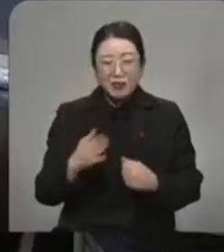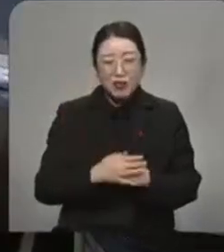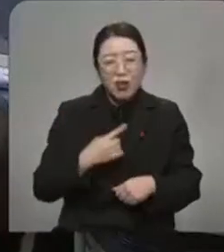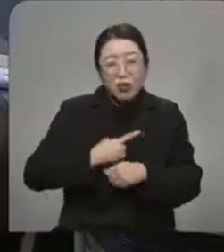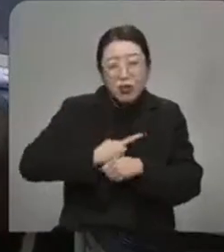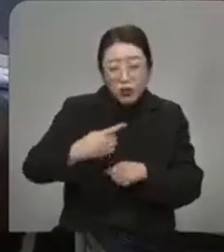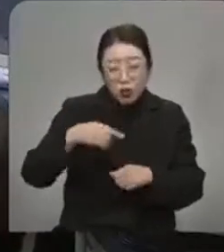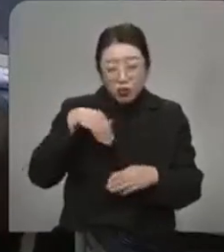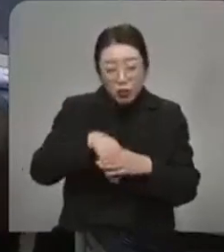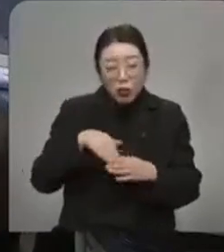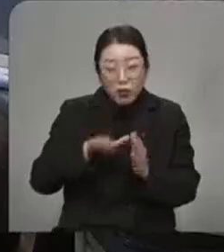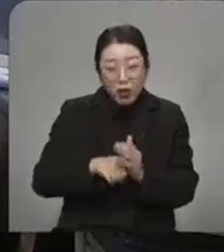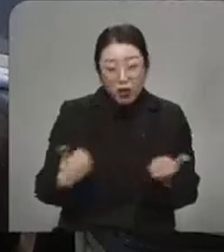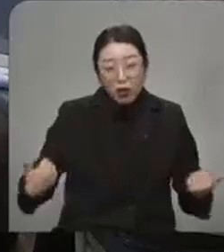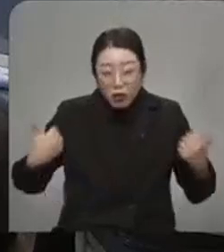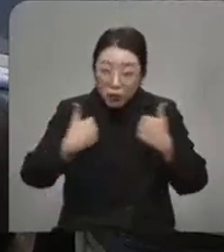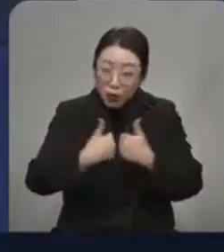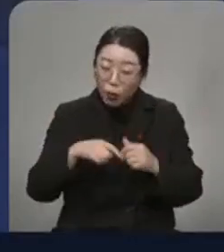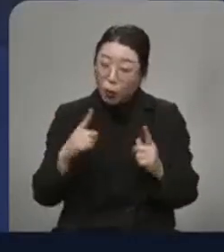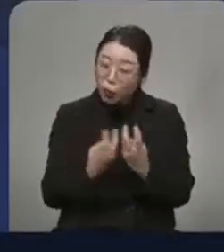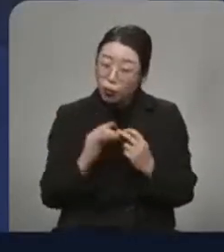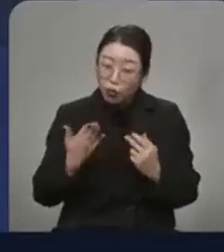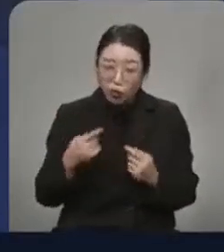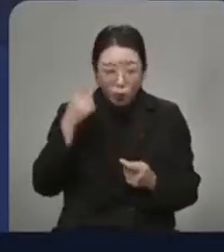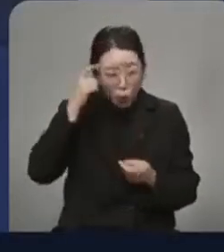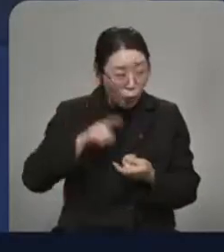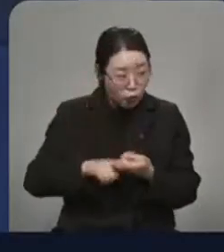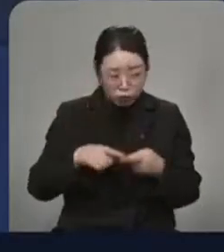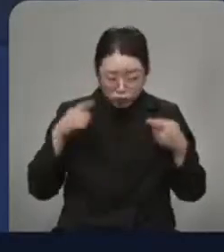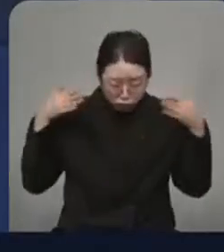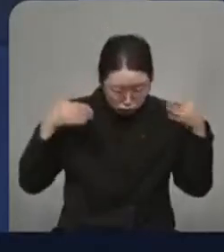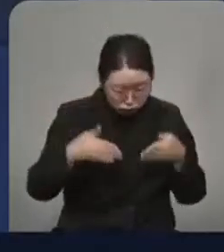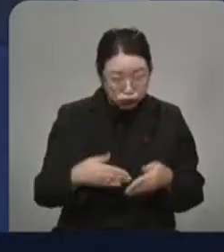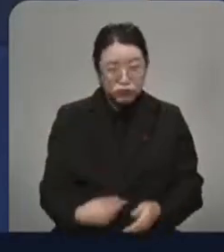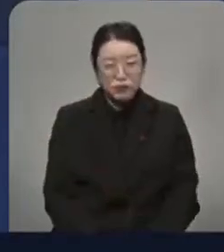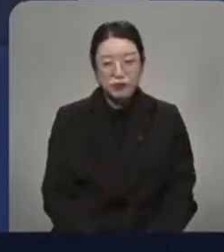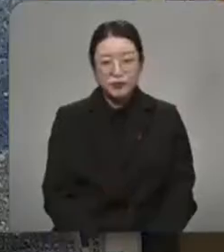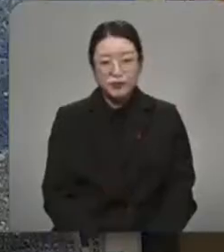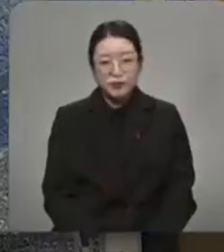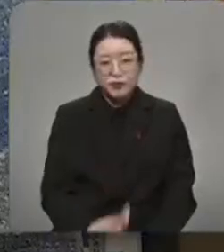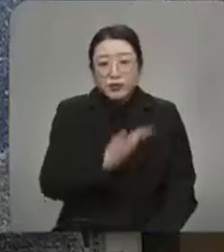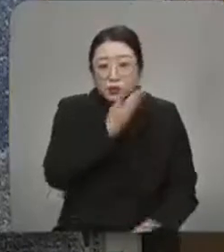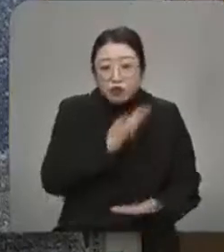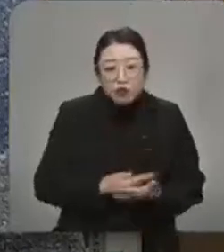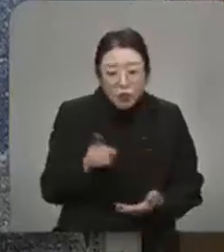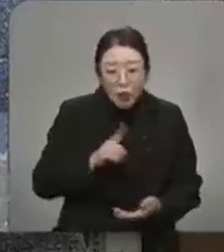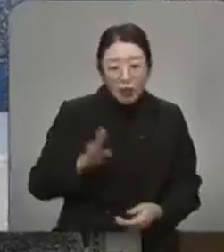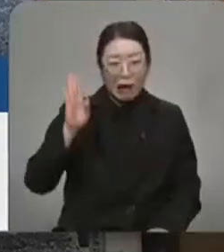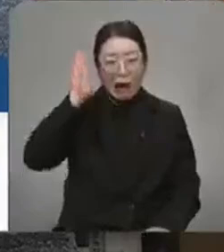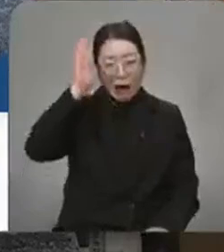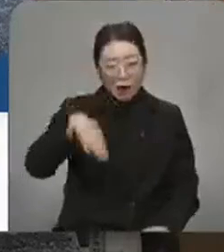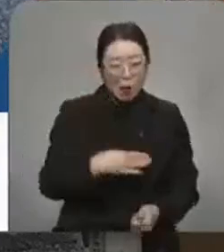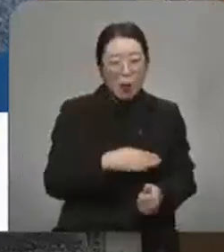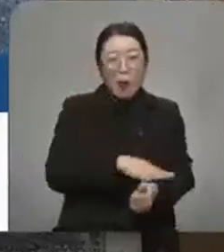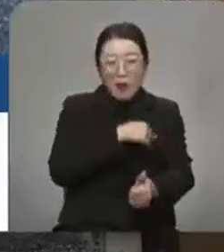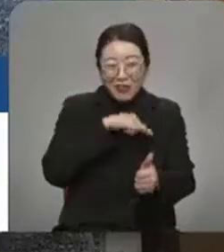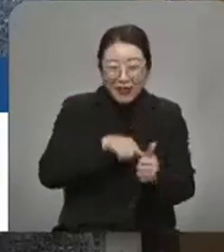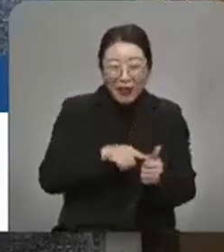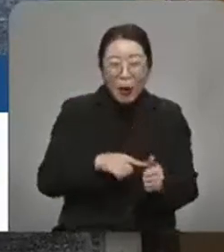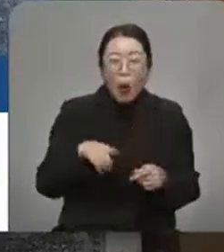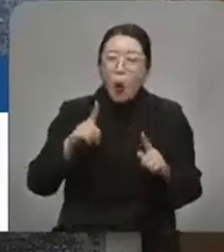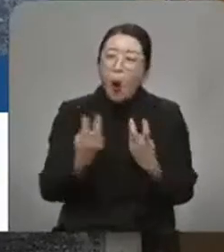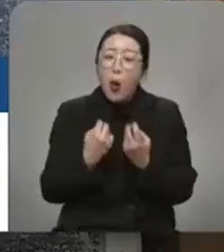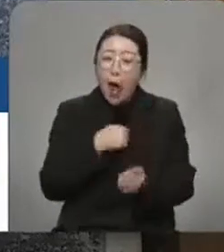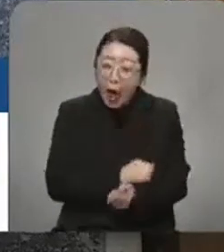내년 총선 여야 후보 대진표에 관심이 쏠리고 있습니다 중요한 것은 이제 앞으로 어떻게 입장을